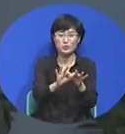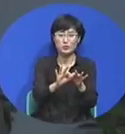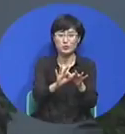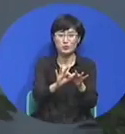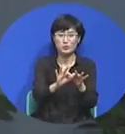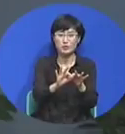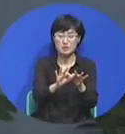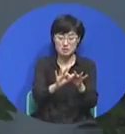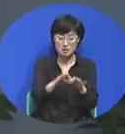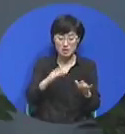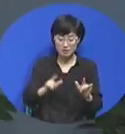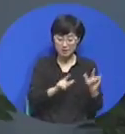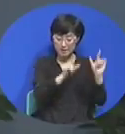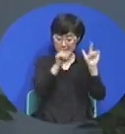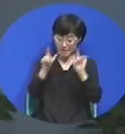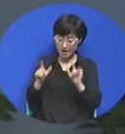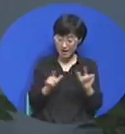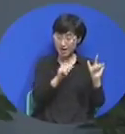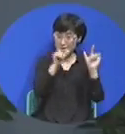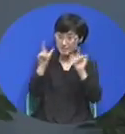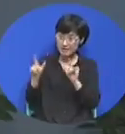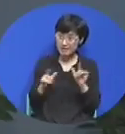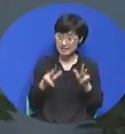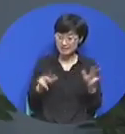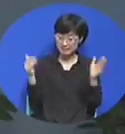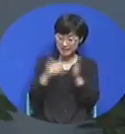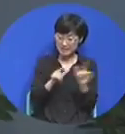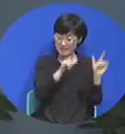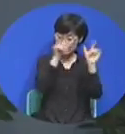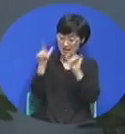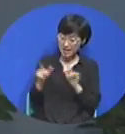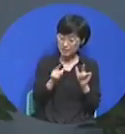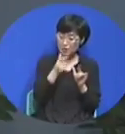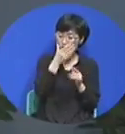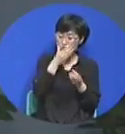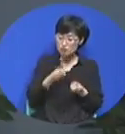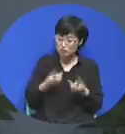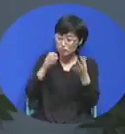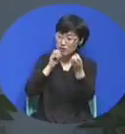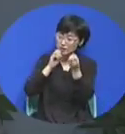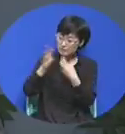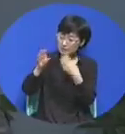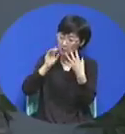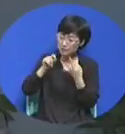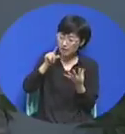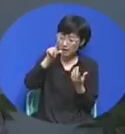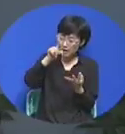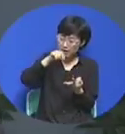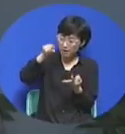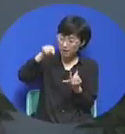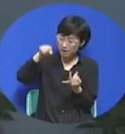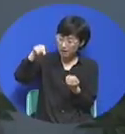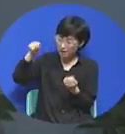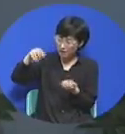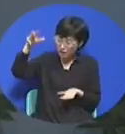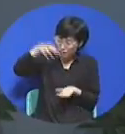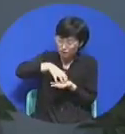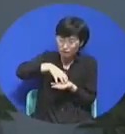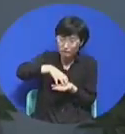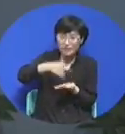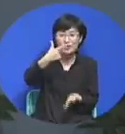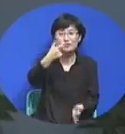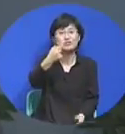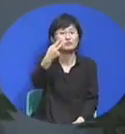삶 속에서 응답받은 거면서 모한 게 한 62가지 그렇게 모한 거예요. And so all the answers I received in my life, that's the 62 points I keep speaking